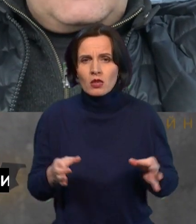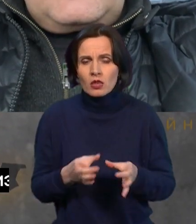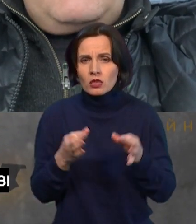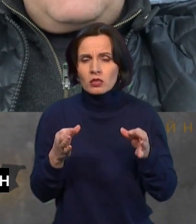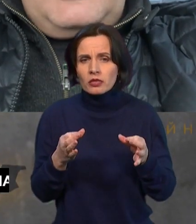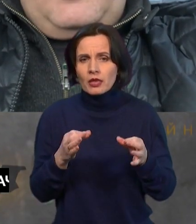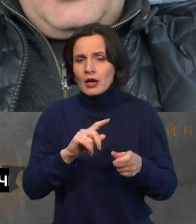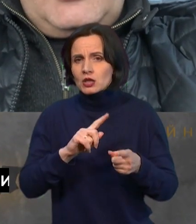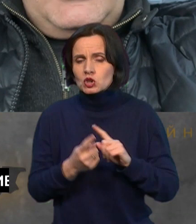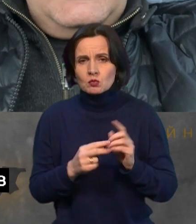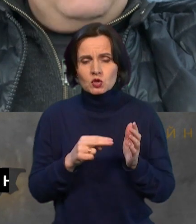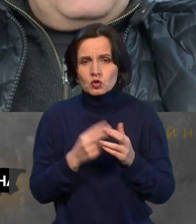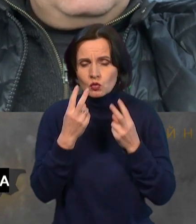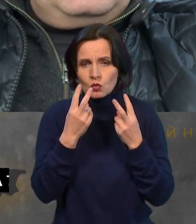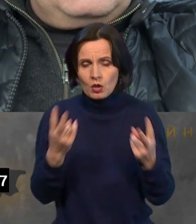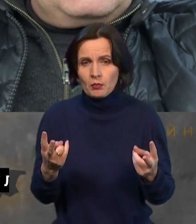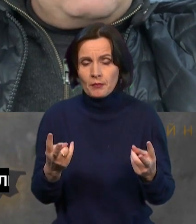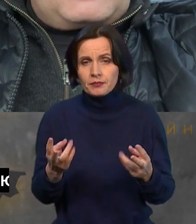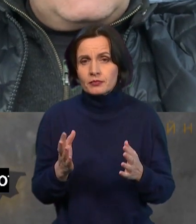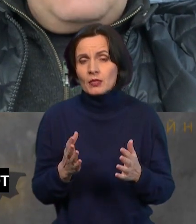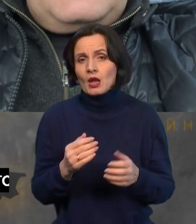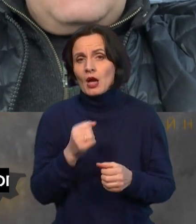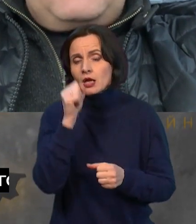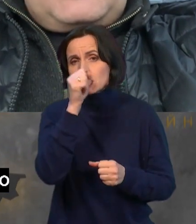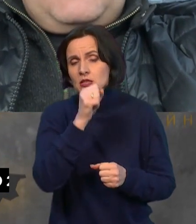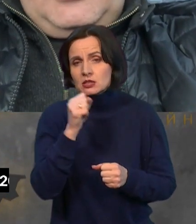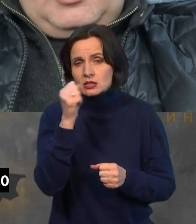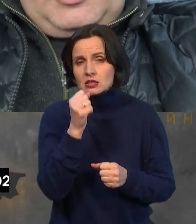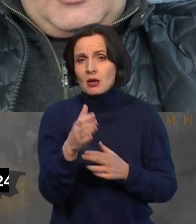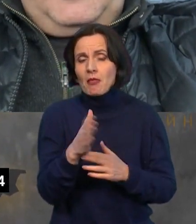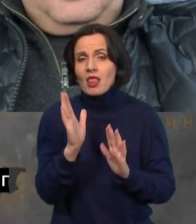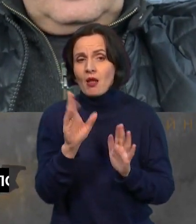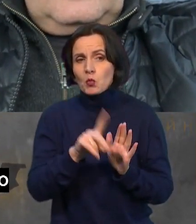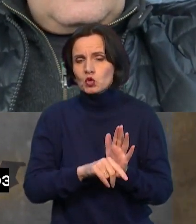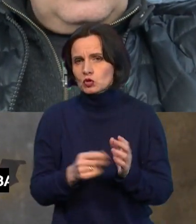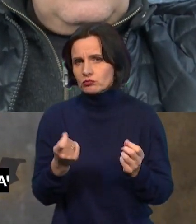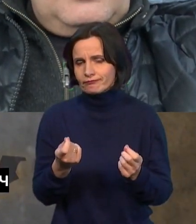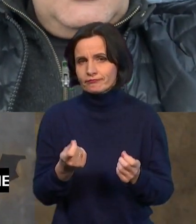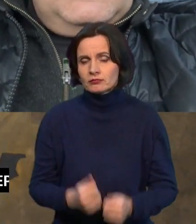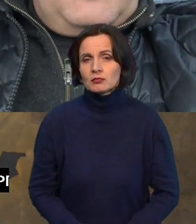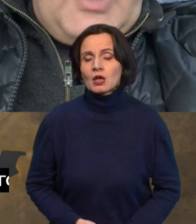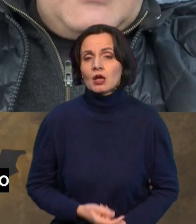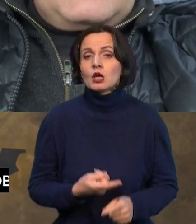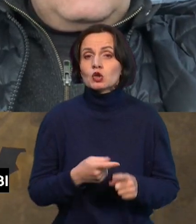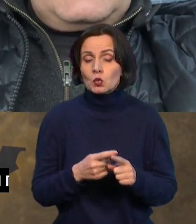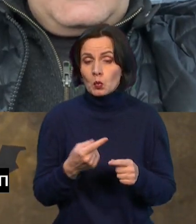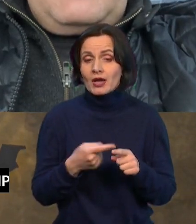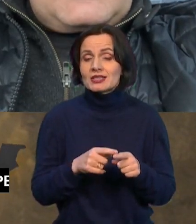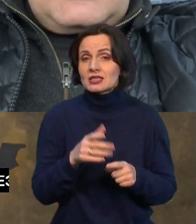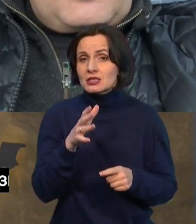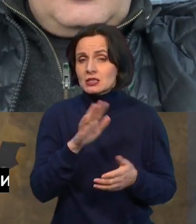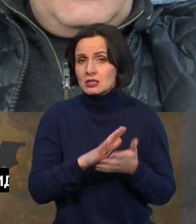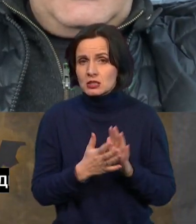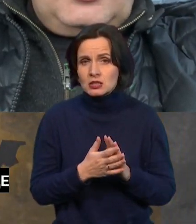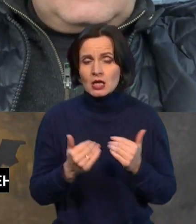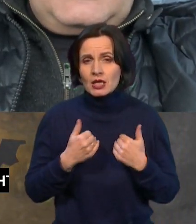подвижок цінових ми не побачили. Заморожена риба навіть подешевшала трошечки. А тому якщо... в даній ситуації я би не сказав,